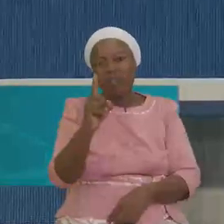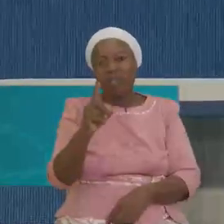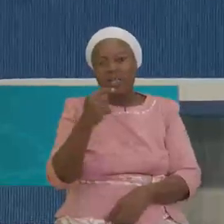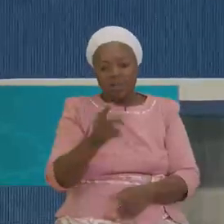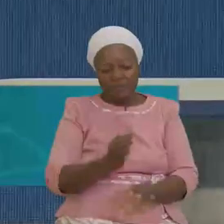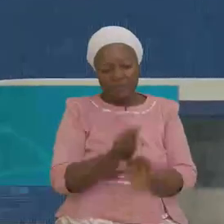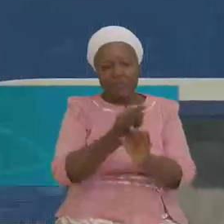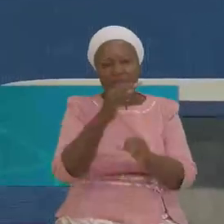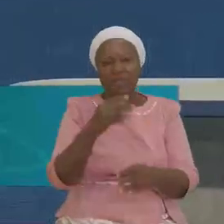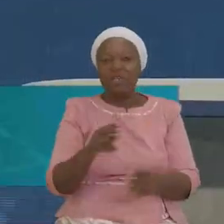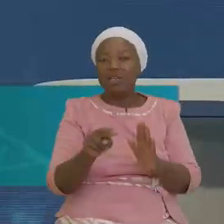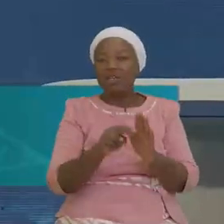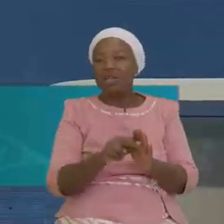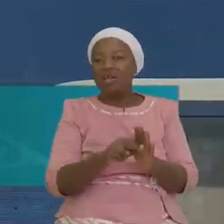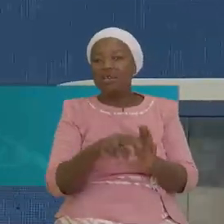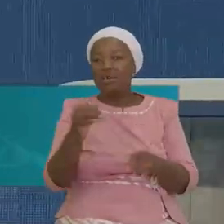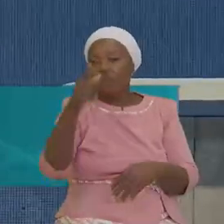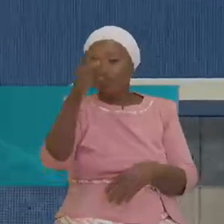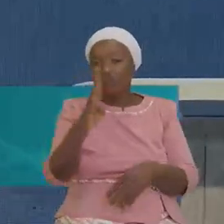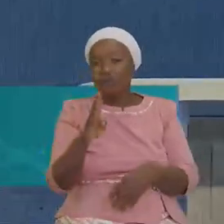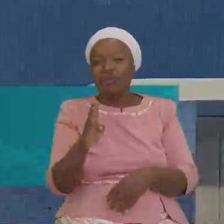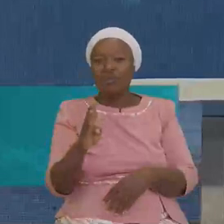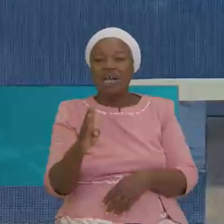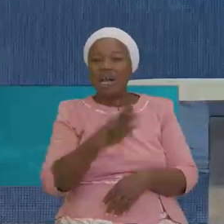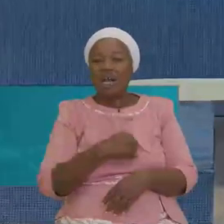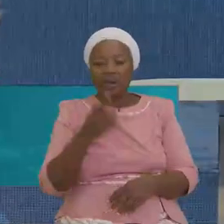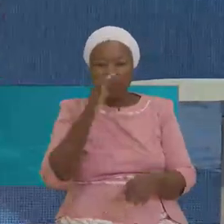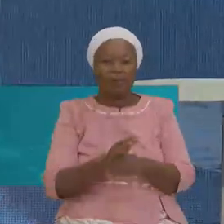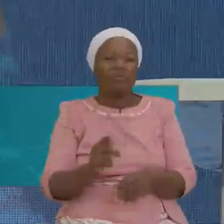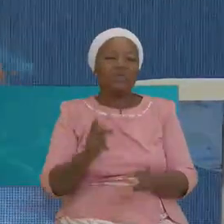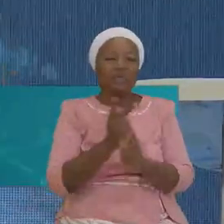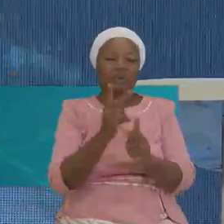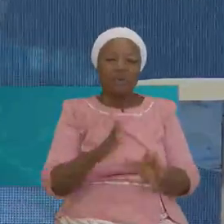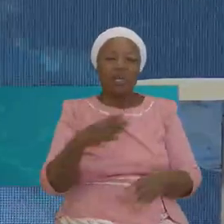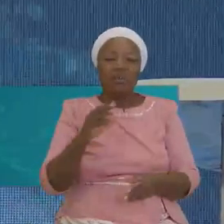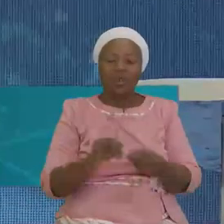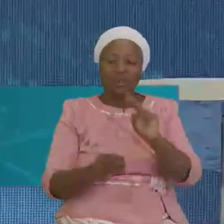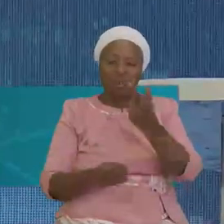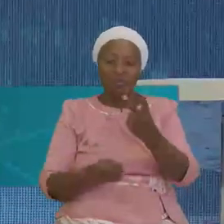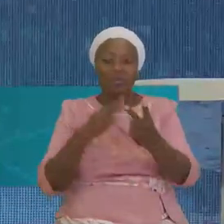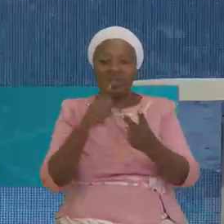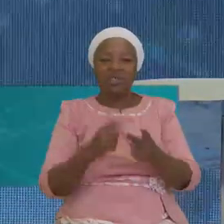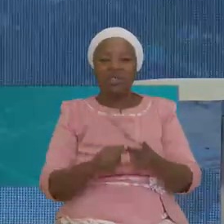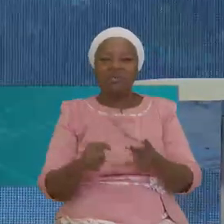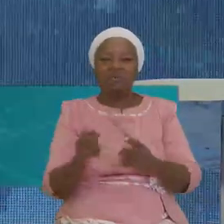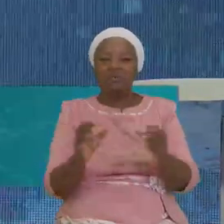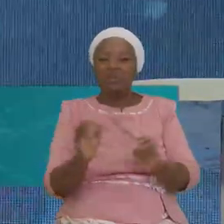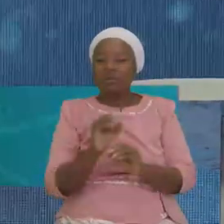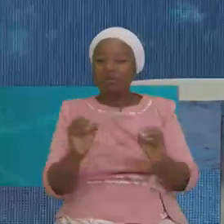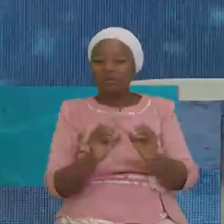L'homme, celui qui n'a pas la foi. On a ici le manque de foi de